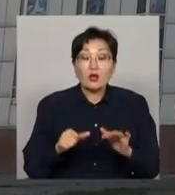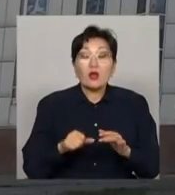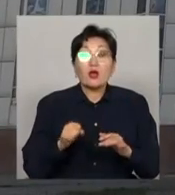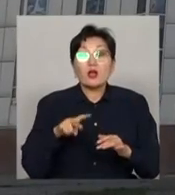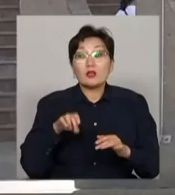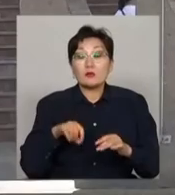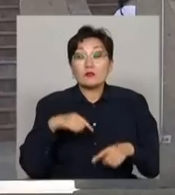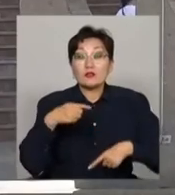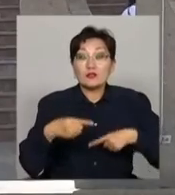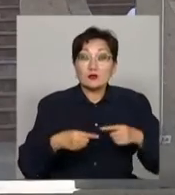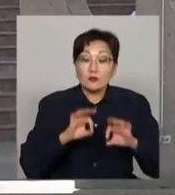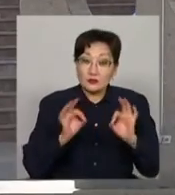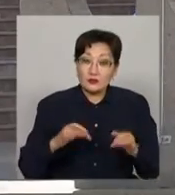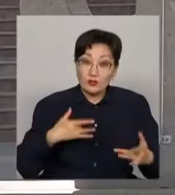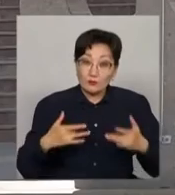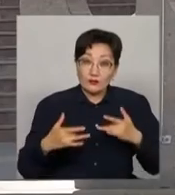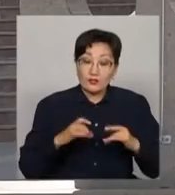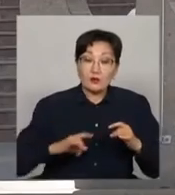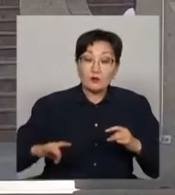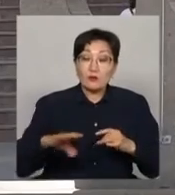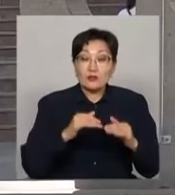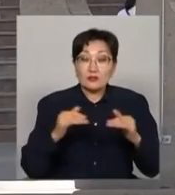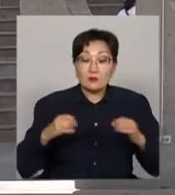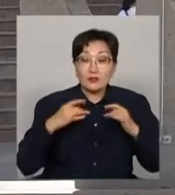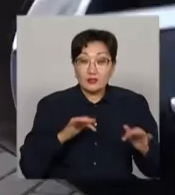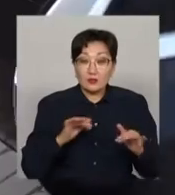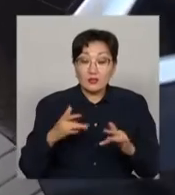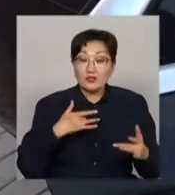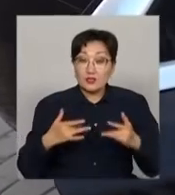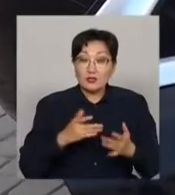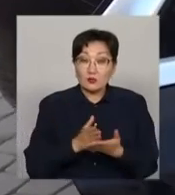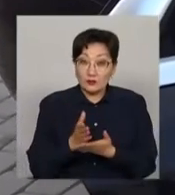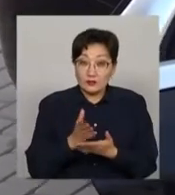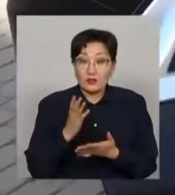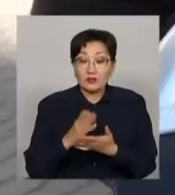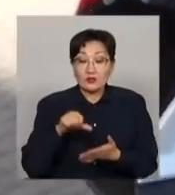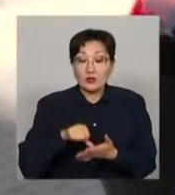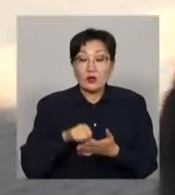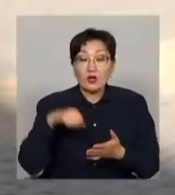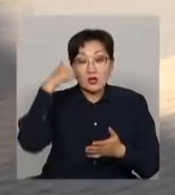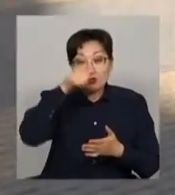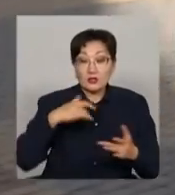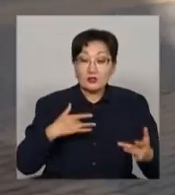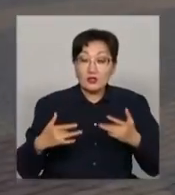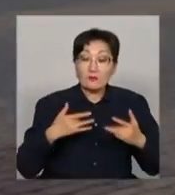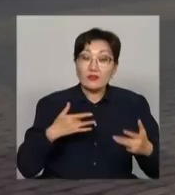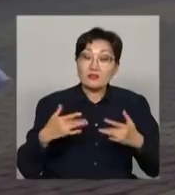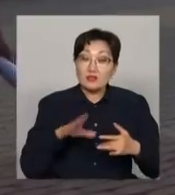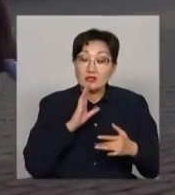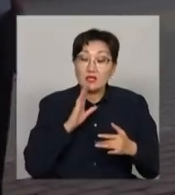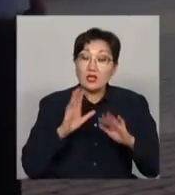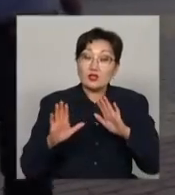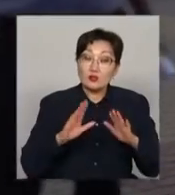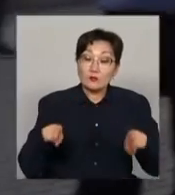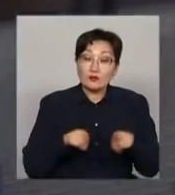өнер театрында болған республикалық деңгейдегі салтанатты кешке театр майталмандары қатысты. Олар жыл актері, жыл актрисасы, жыл режиссері